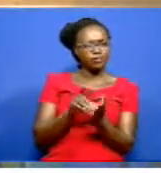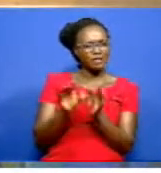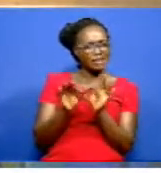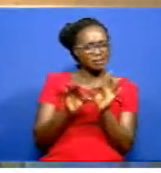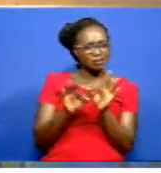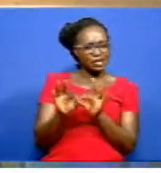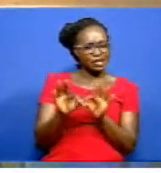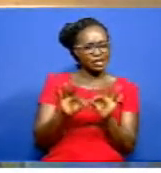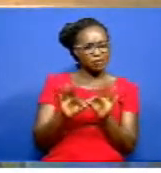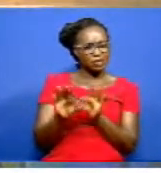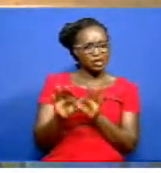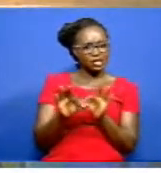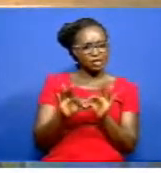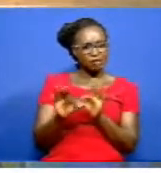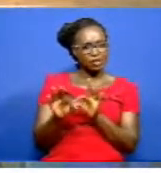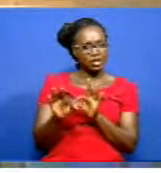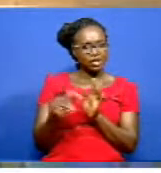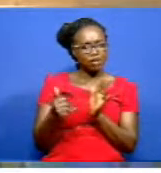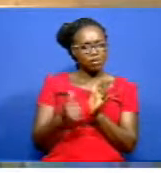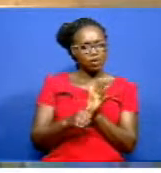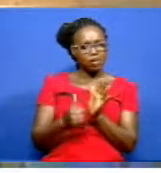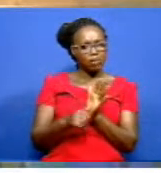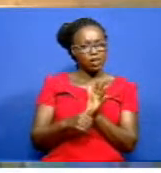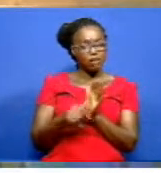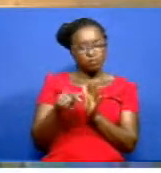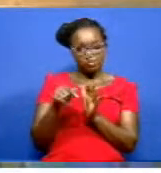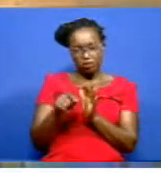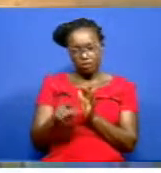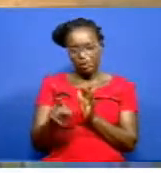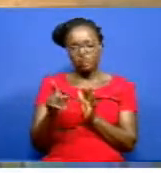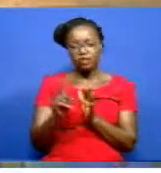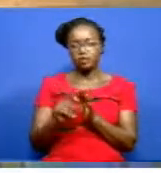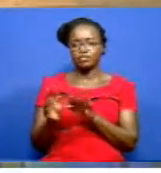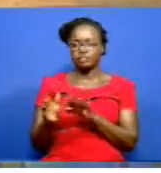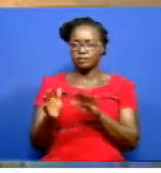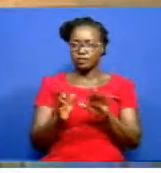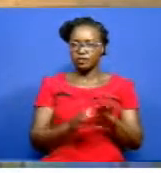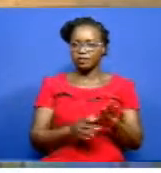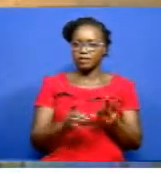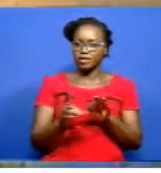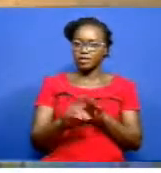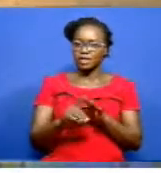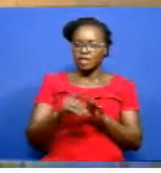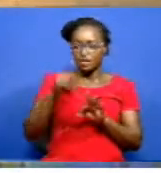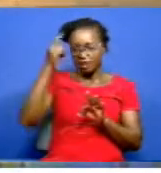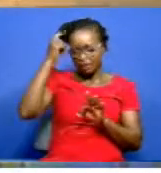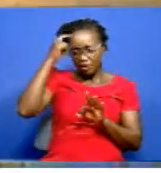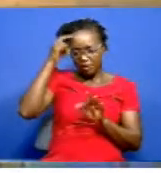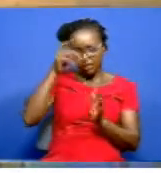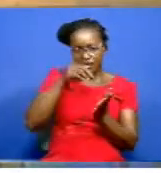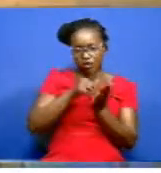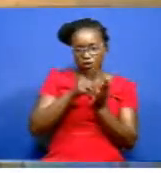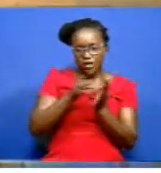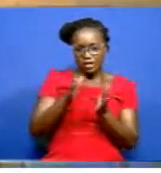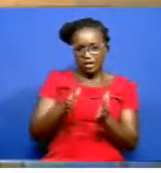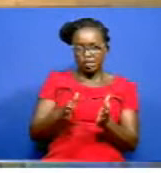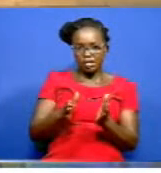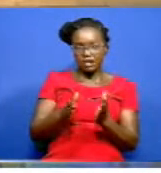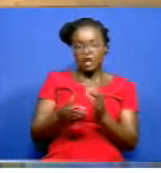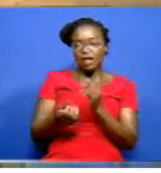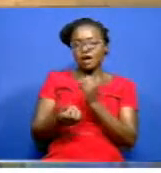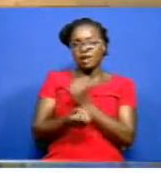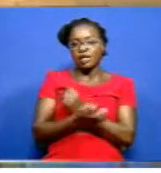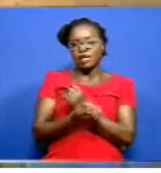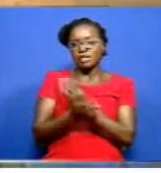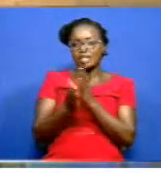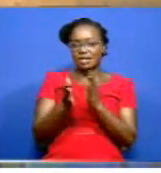anamwelezea diagnosis zake. Alafu next step ni anaanza kuona psychiatrist. So sisi tuko na counselors